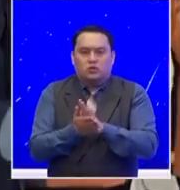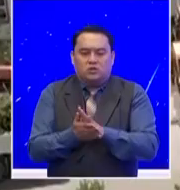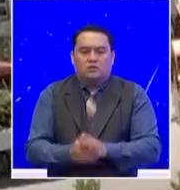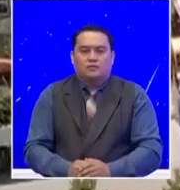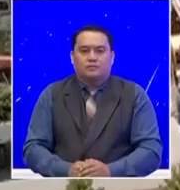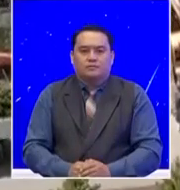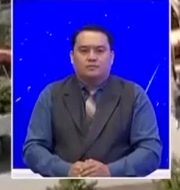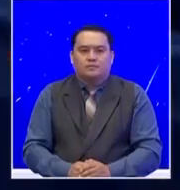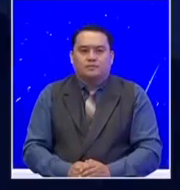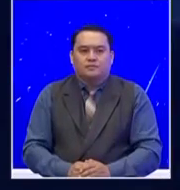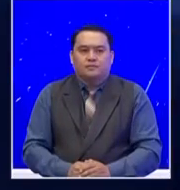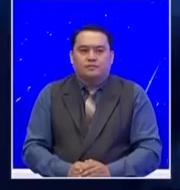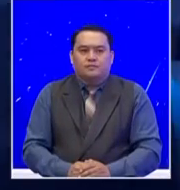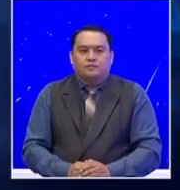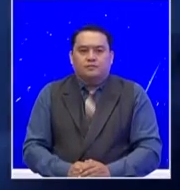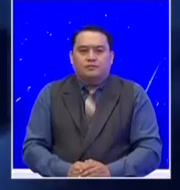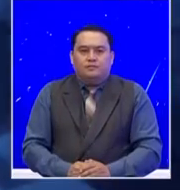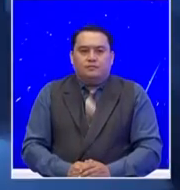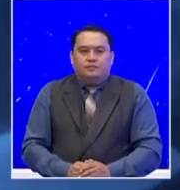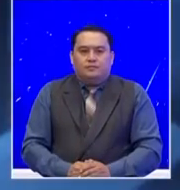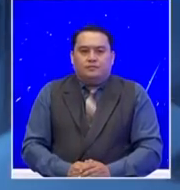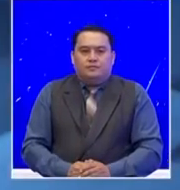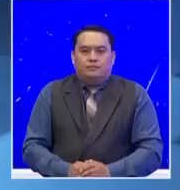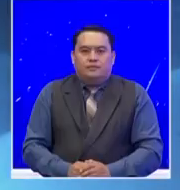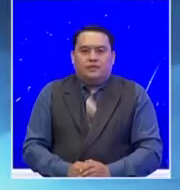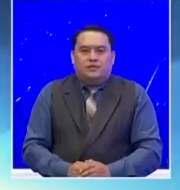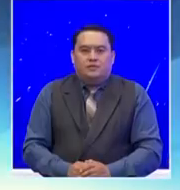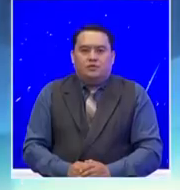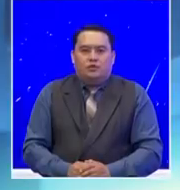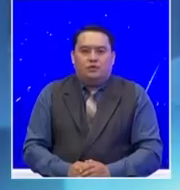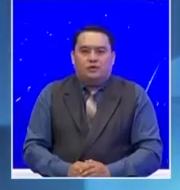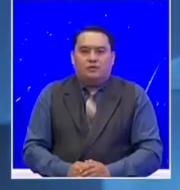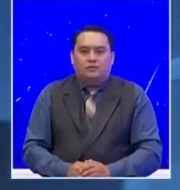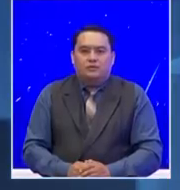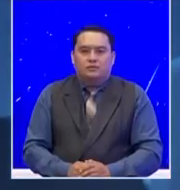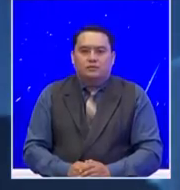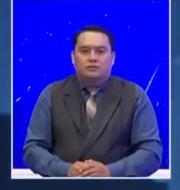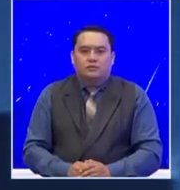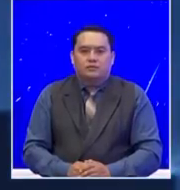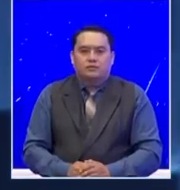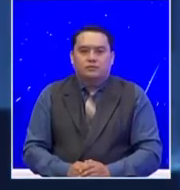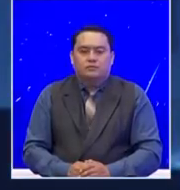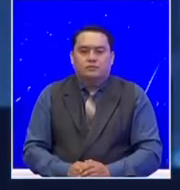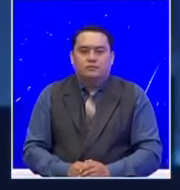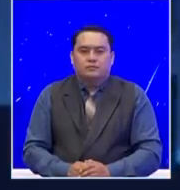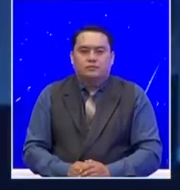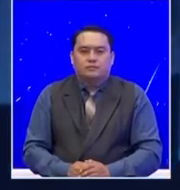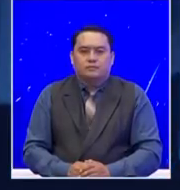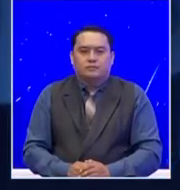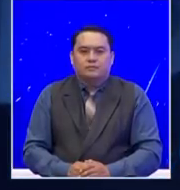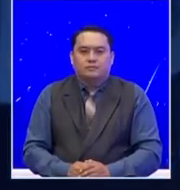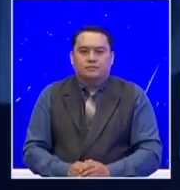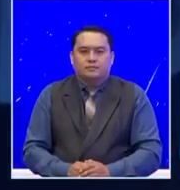заверила Есмагамбетова. Азат Жумаханов, телекомпания ЖТСУ, при поддержке службы центральных коммуникаций при президенте Республики